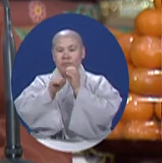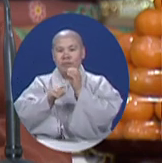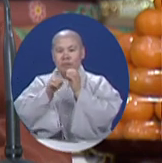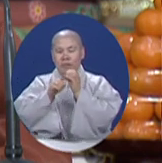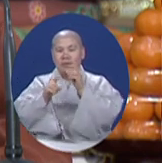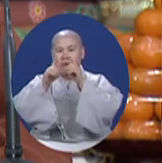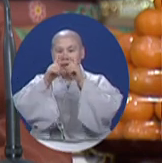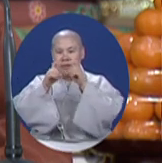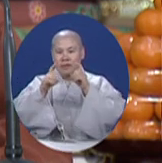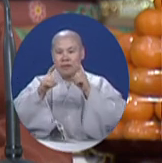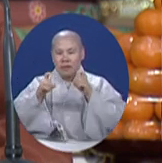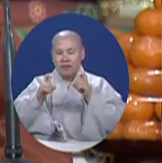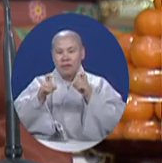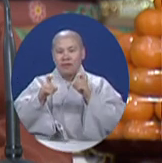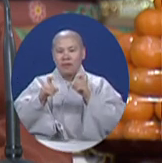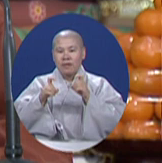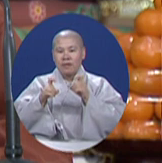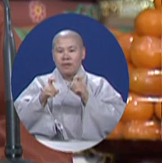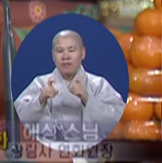전통사찰